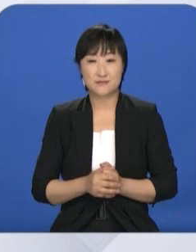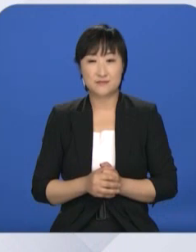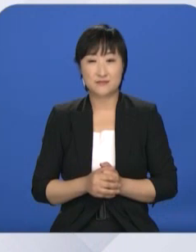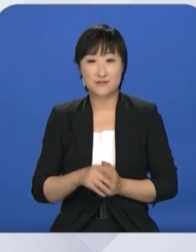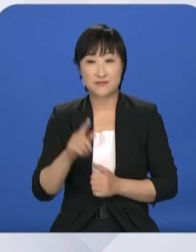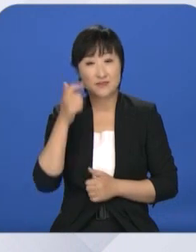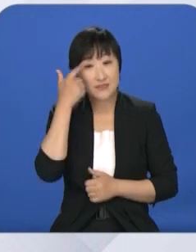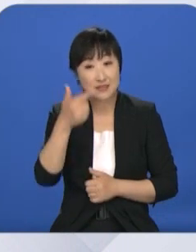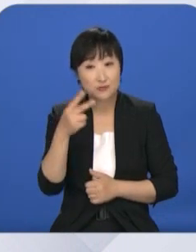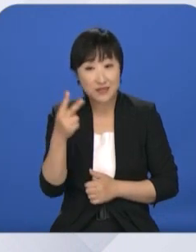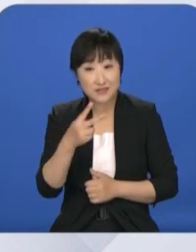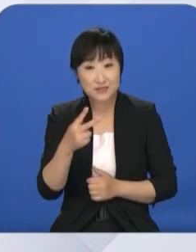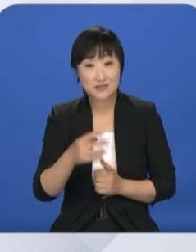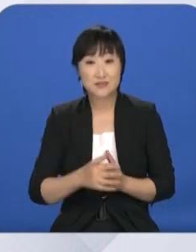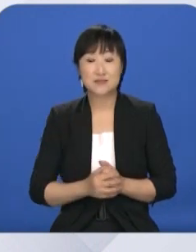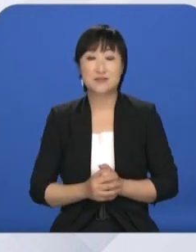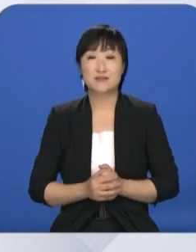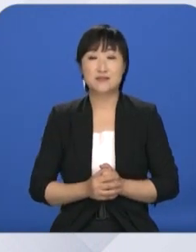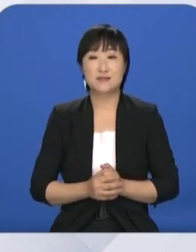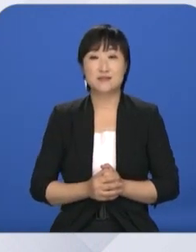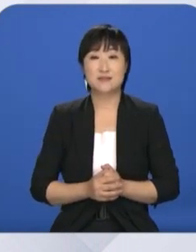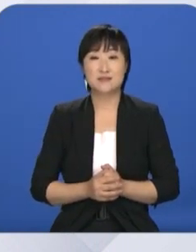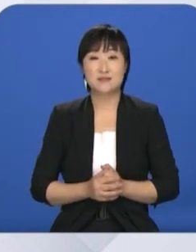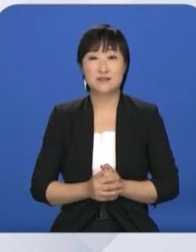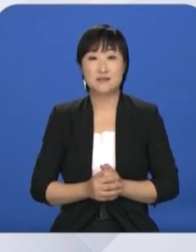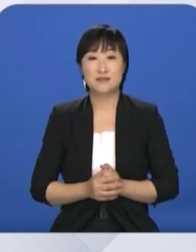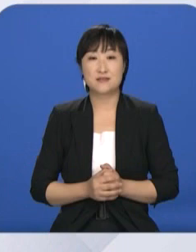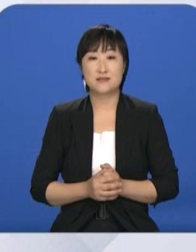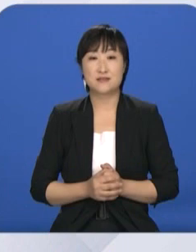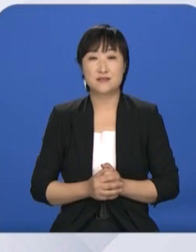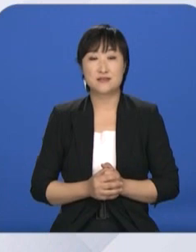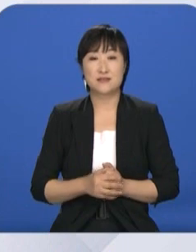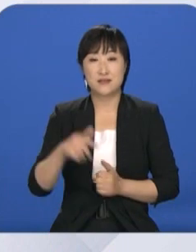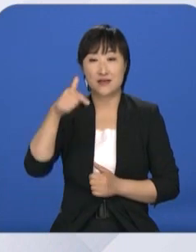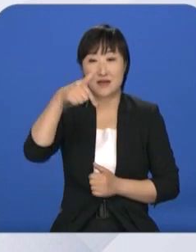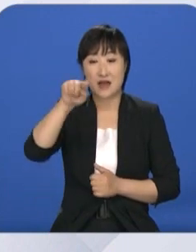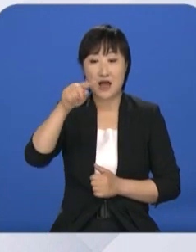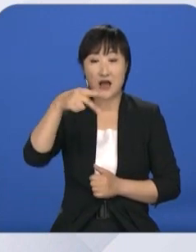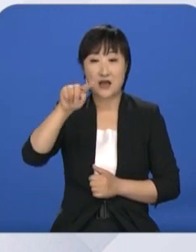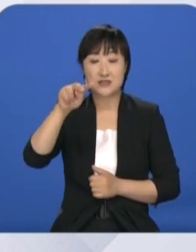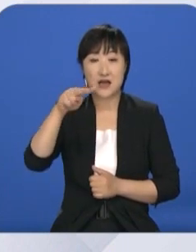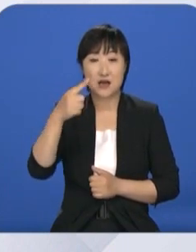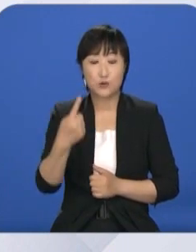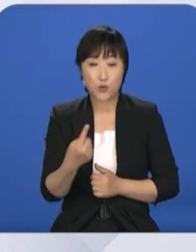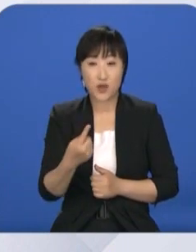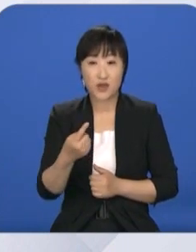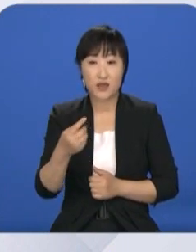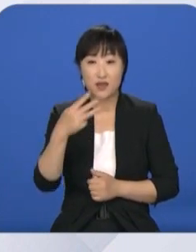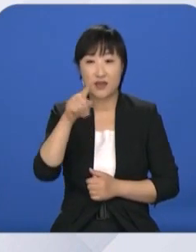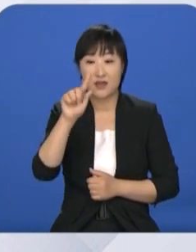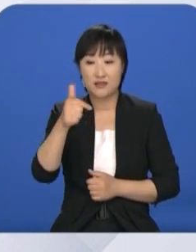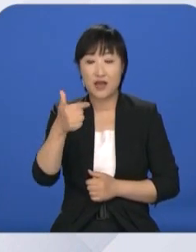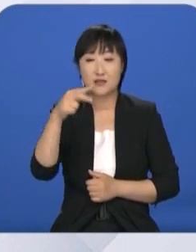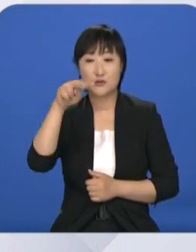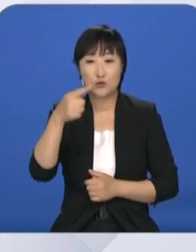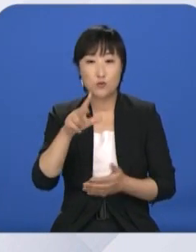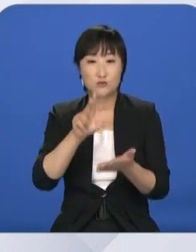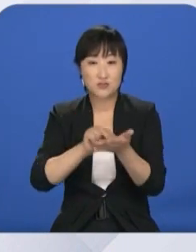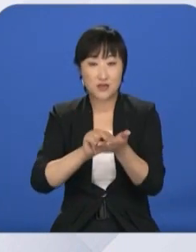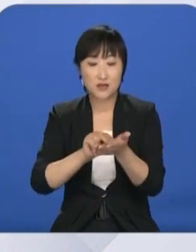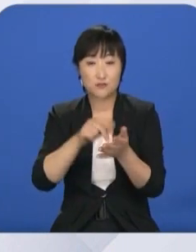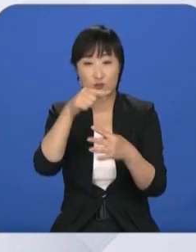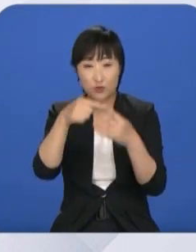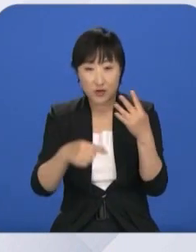질문 더 없으신가요? 질문 다시 할까요? 그 가사도에 탄소 제로섬 그 네. 프로젝트를 추진하신다고 했는데 예,